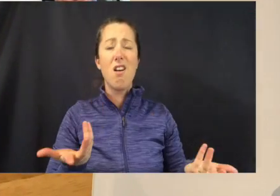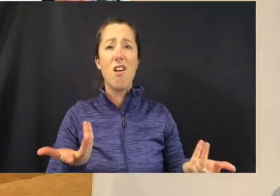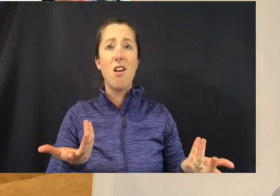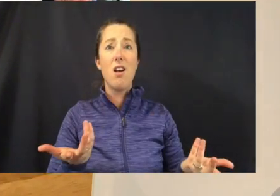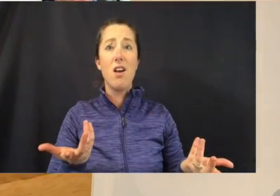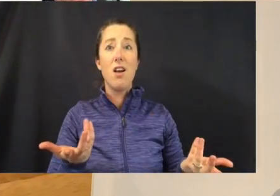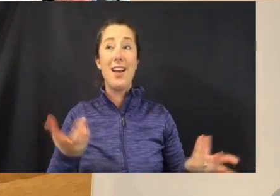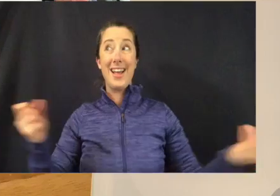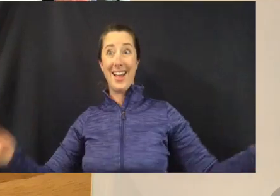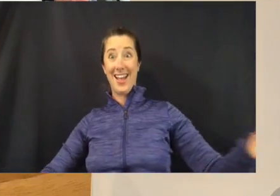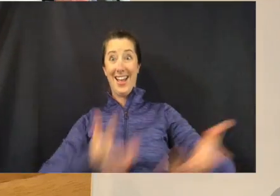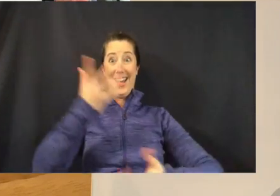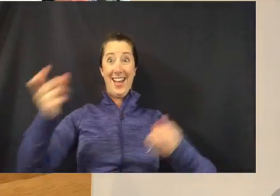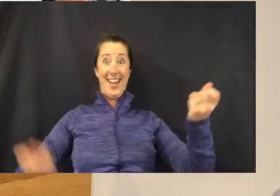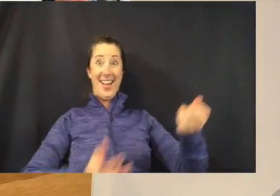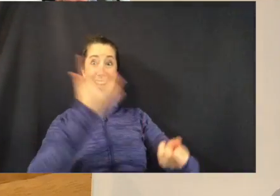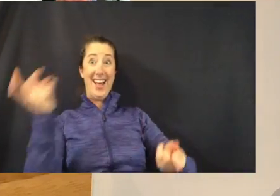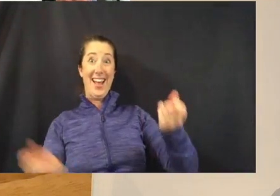triste.